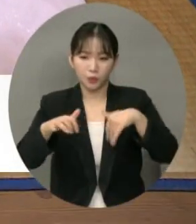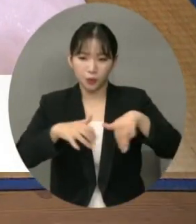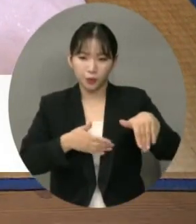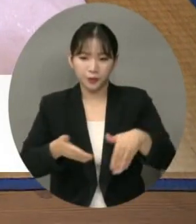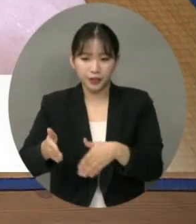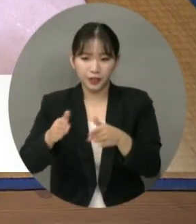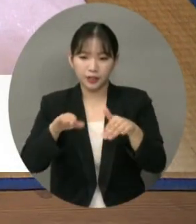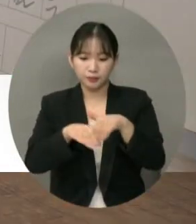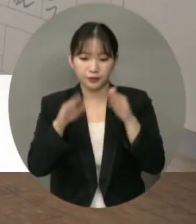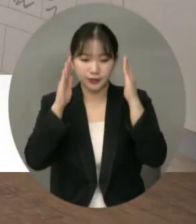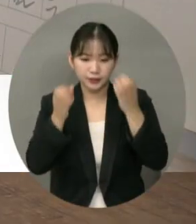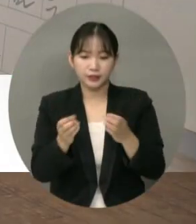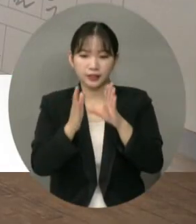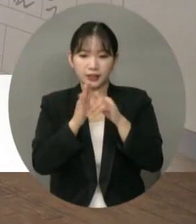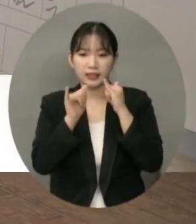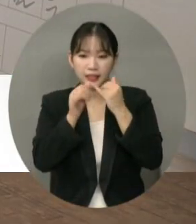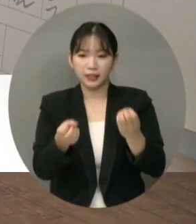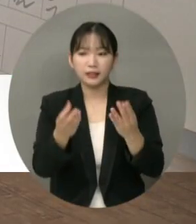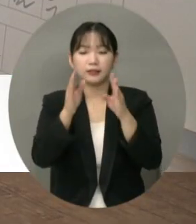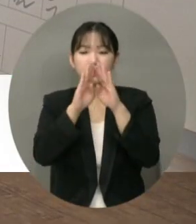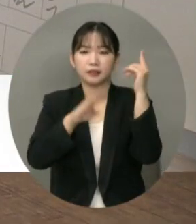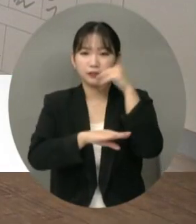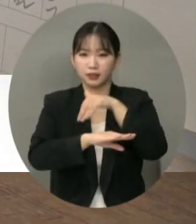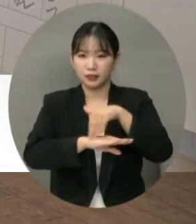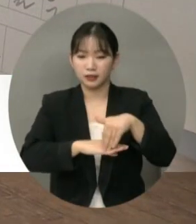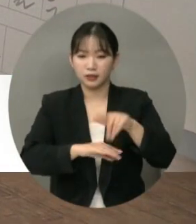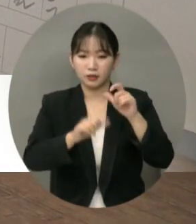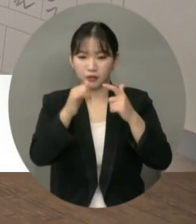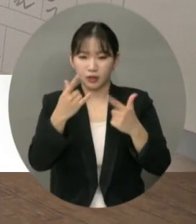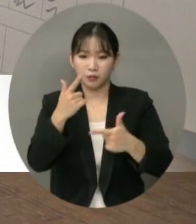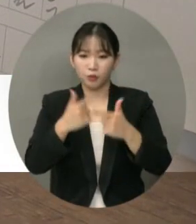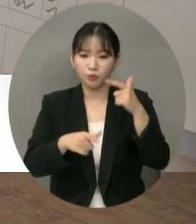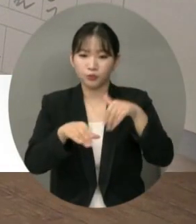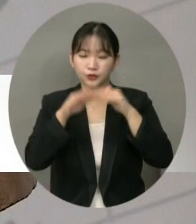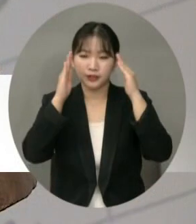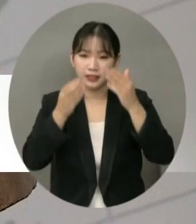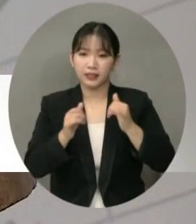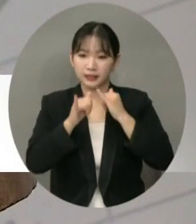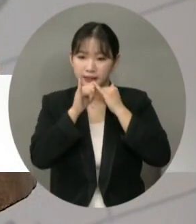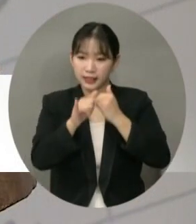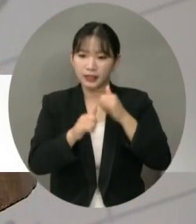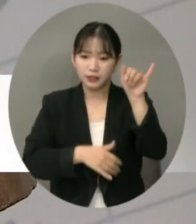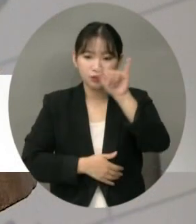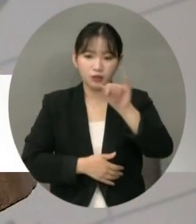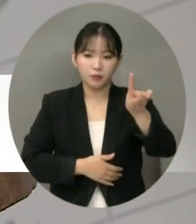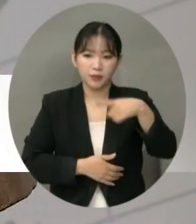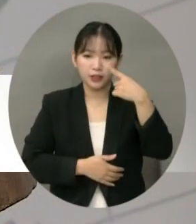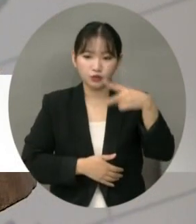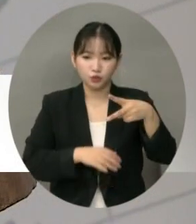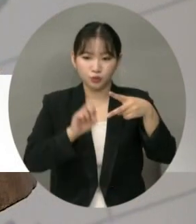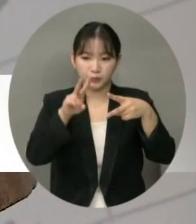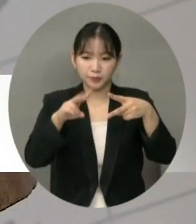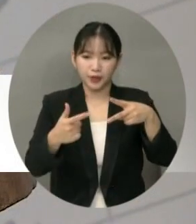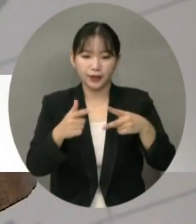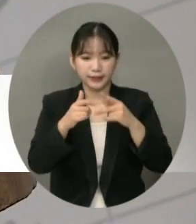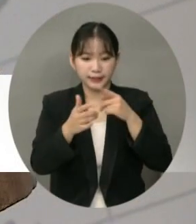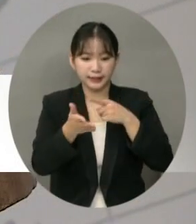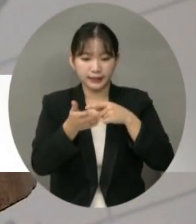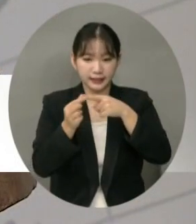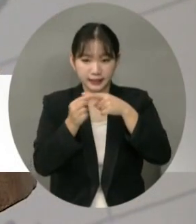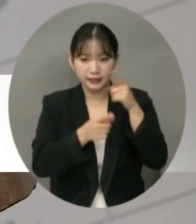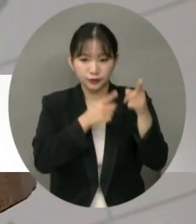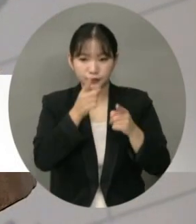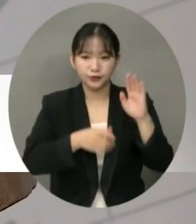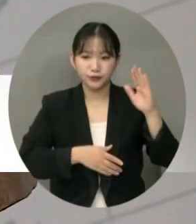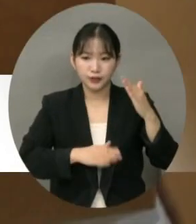문학 축제에서 시상식이 열립니다 제 16회 목포 문학 상에는 전국에서 102편의 작품이 접수돼 지명도 있는